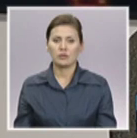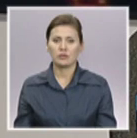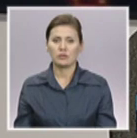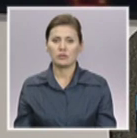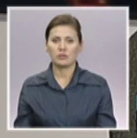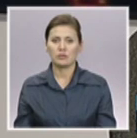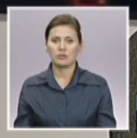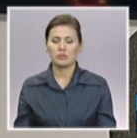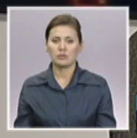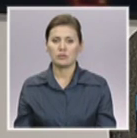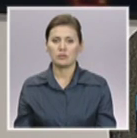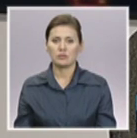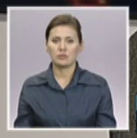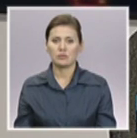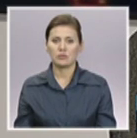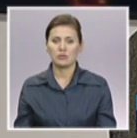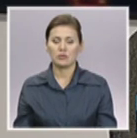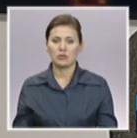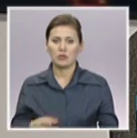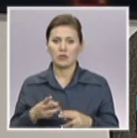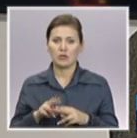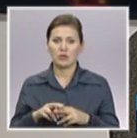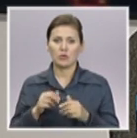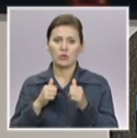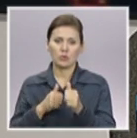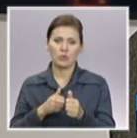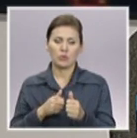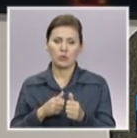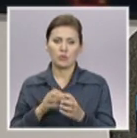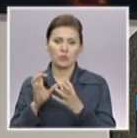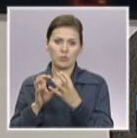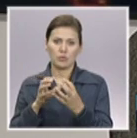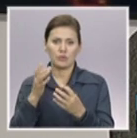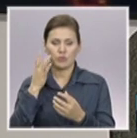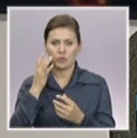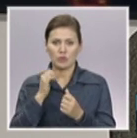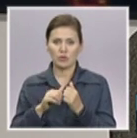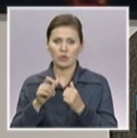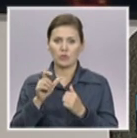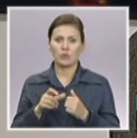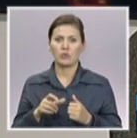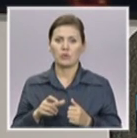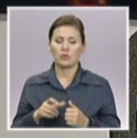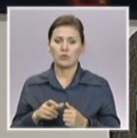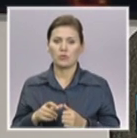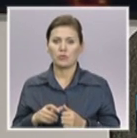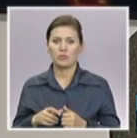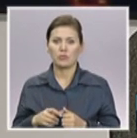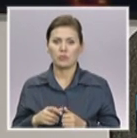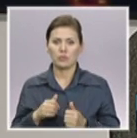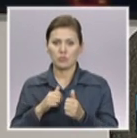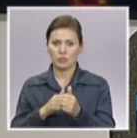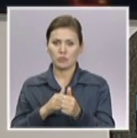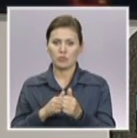Зачем идет и гонки на маршруте, то есть за каждого пассажира они